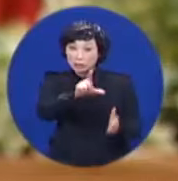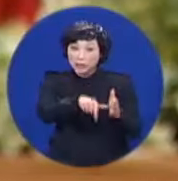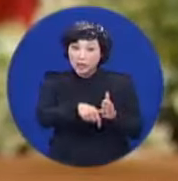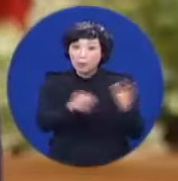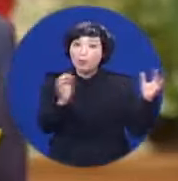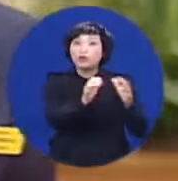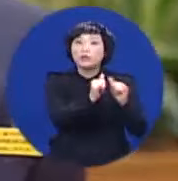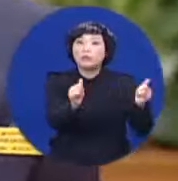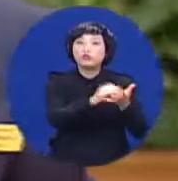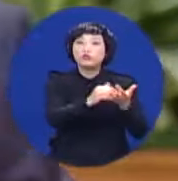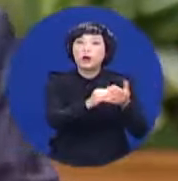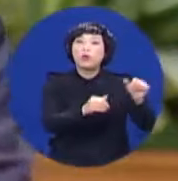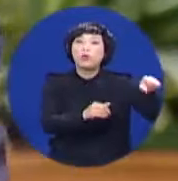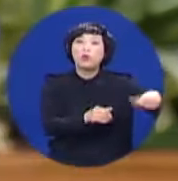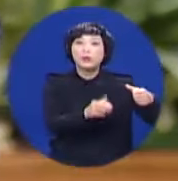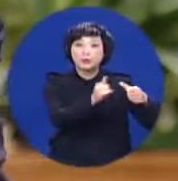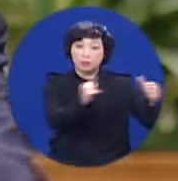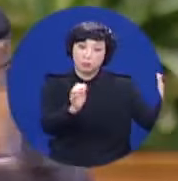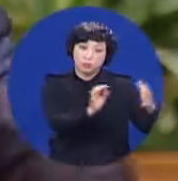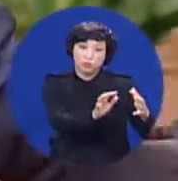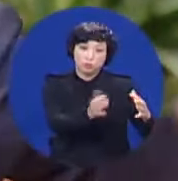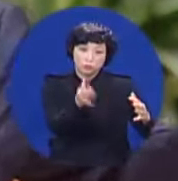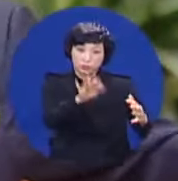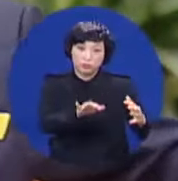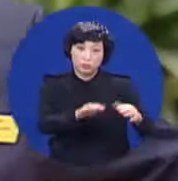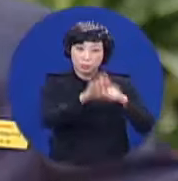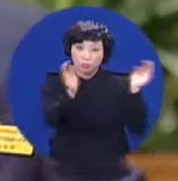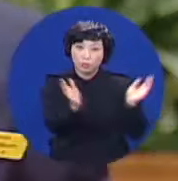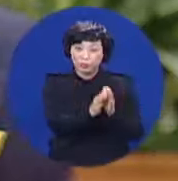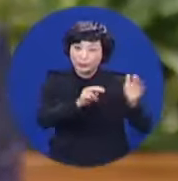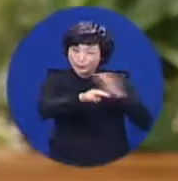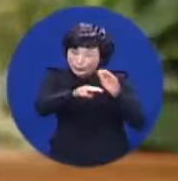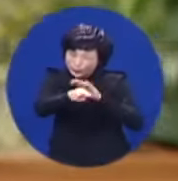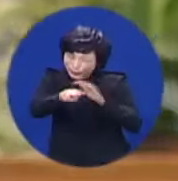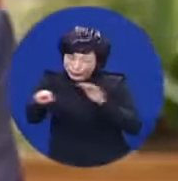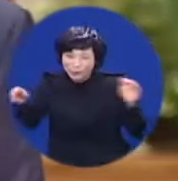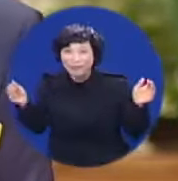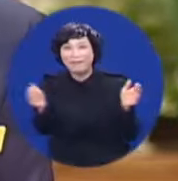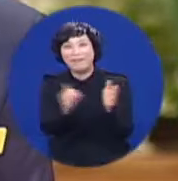500명이나 보였던 사람들이 다 도망가고